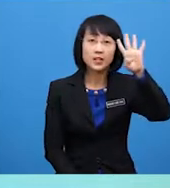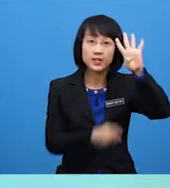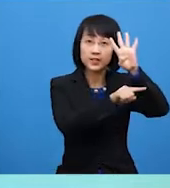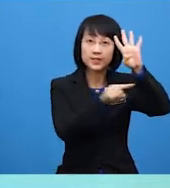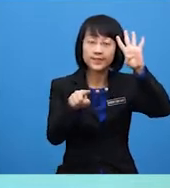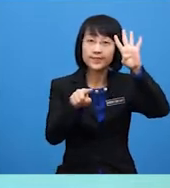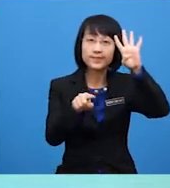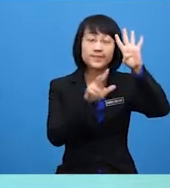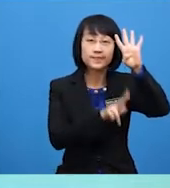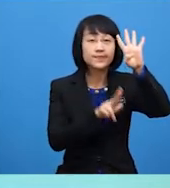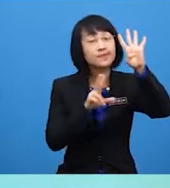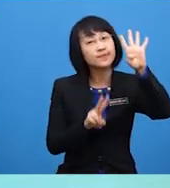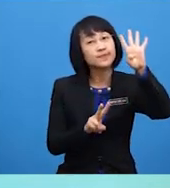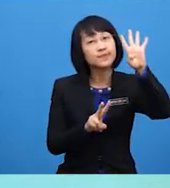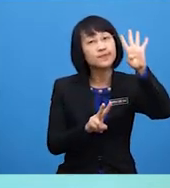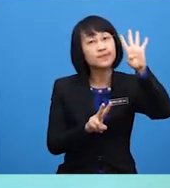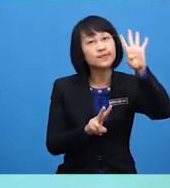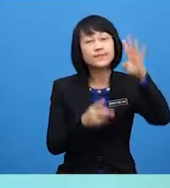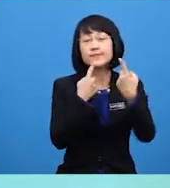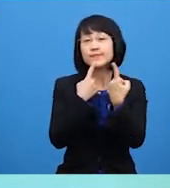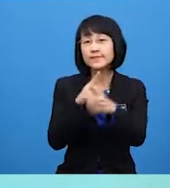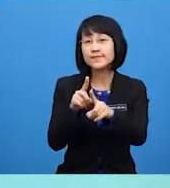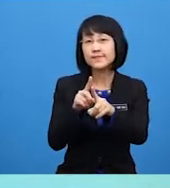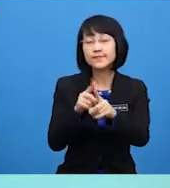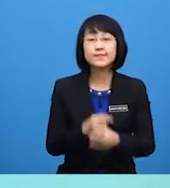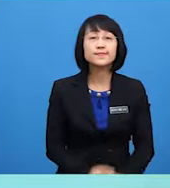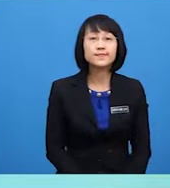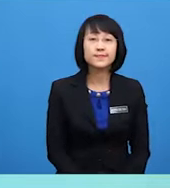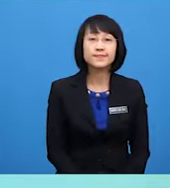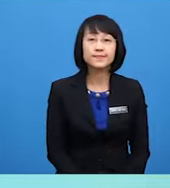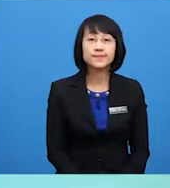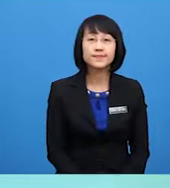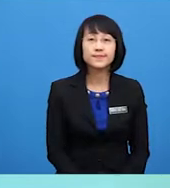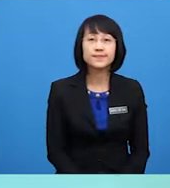84 bahagi dengan 32, jawapannya adalah